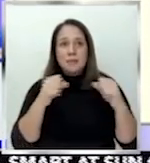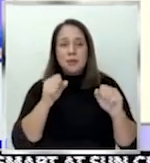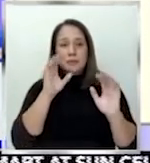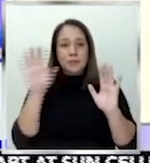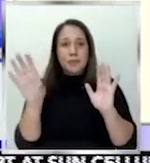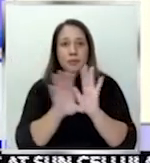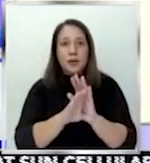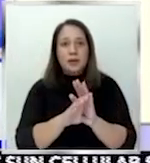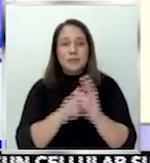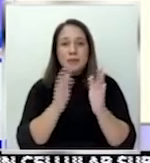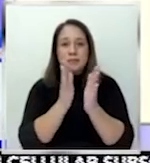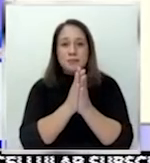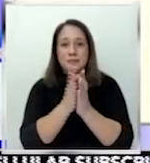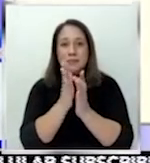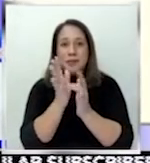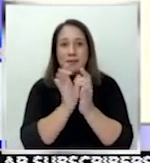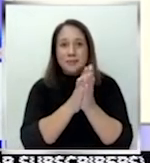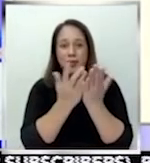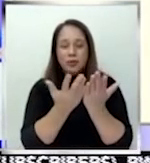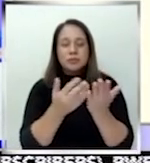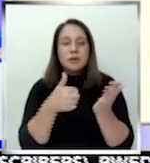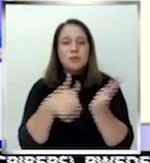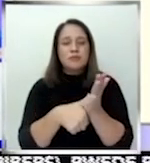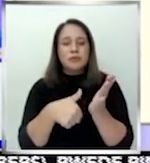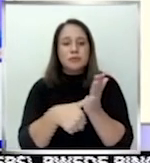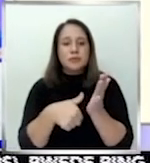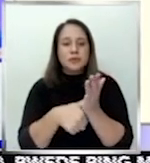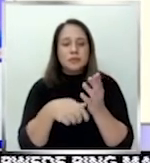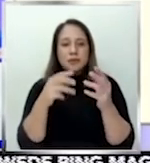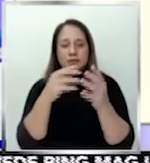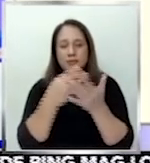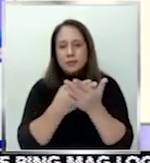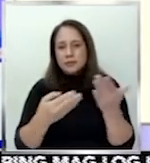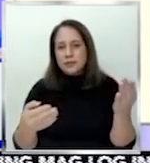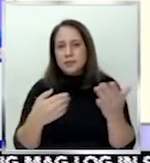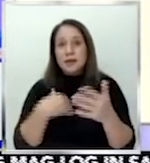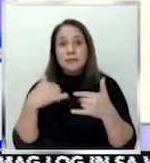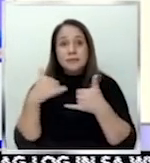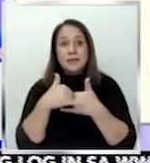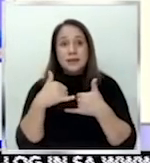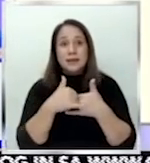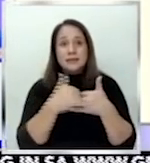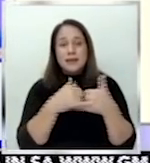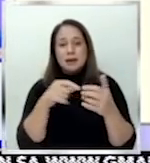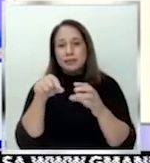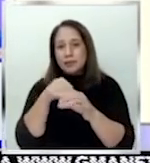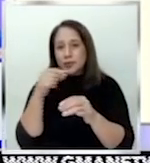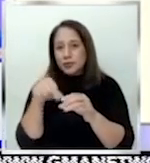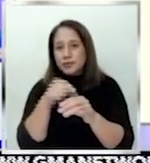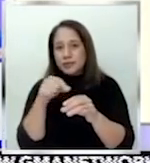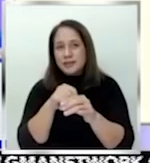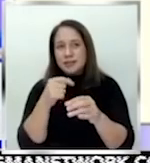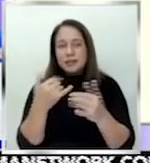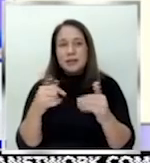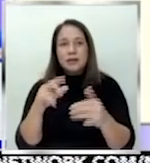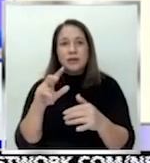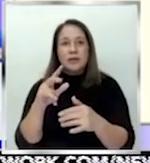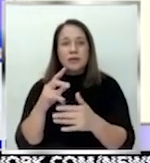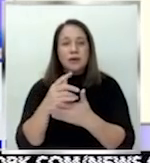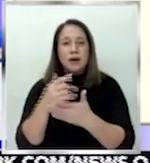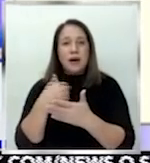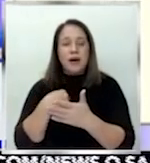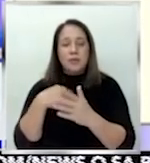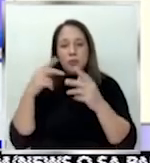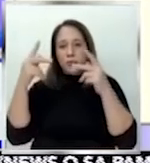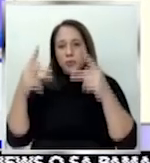may komprehensibong voter education materials. Meron pang games at mga quiz. Meron din daw third-party partner ang website para